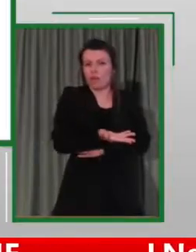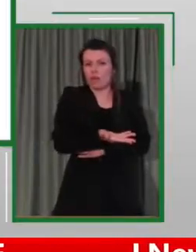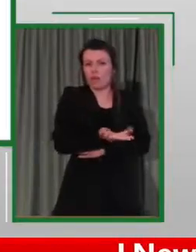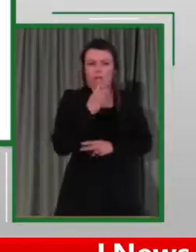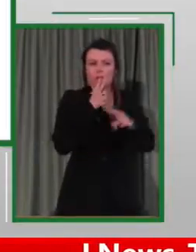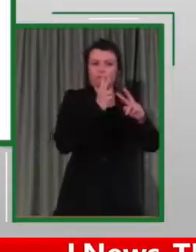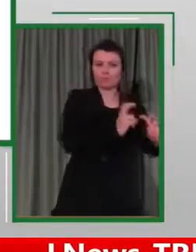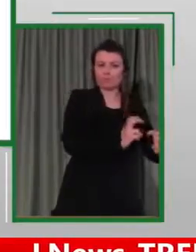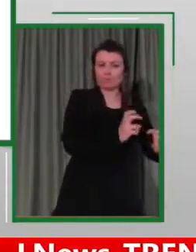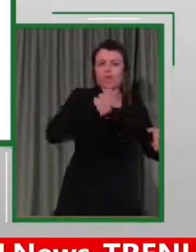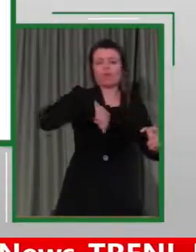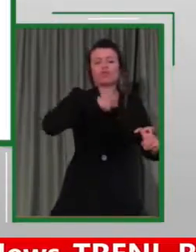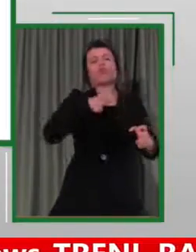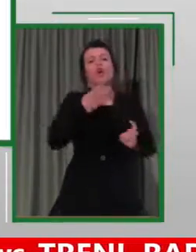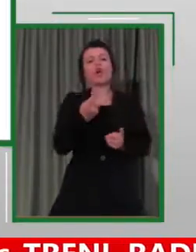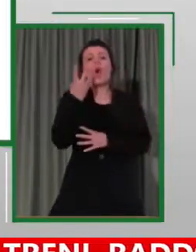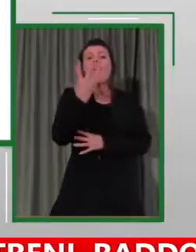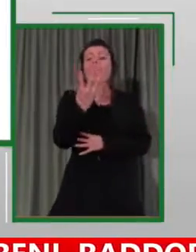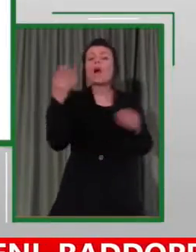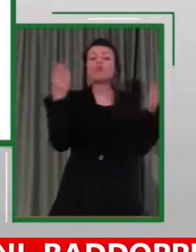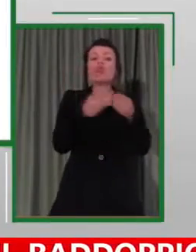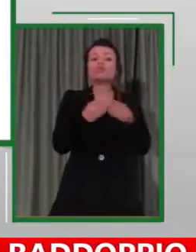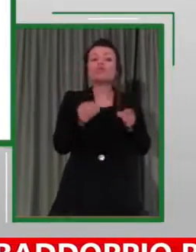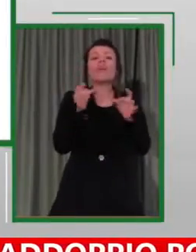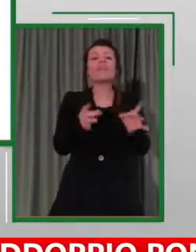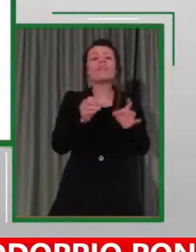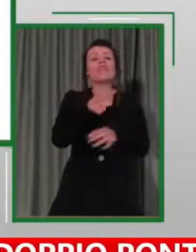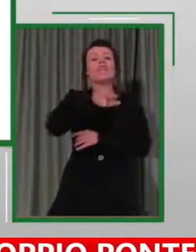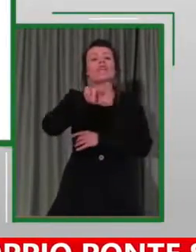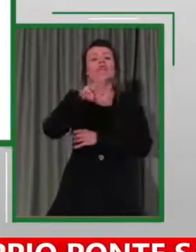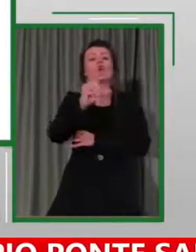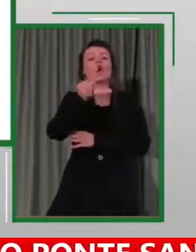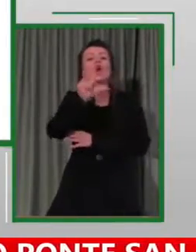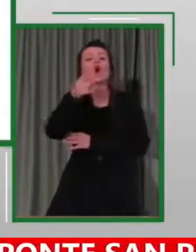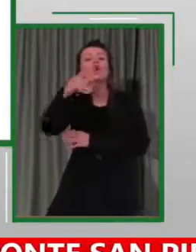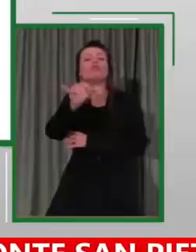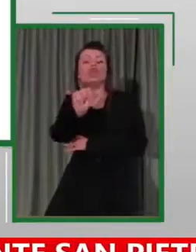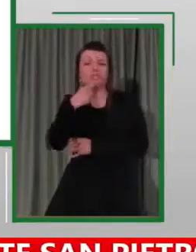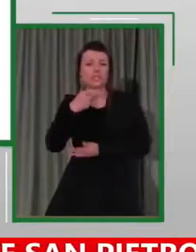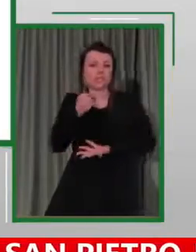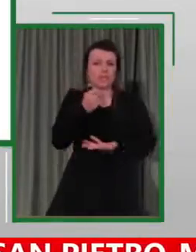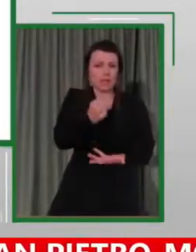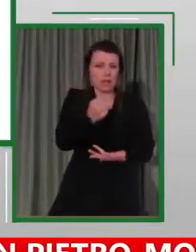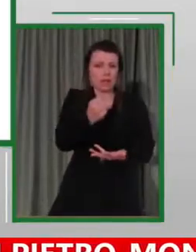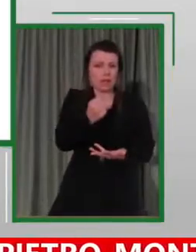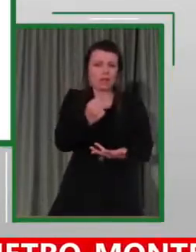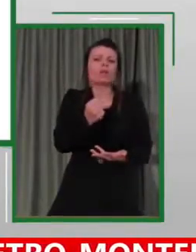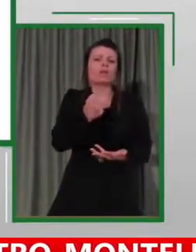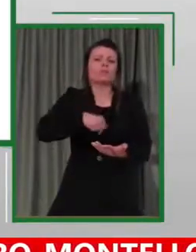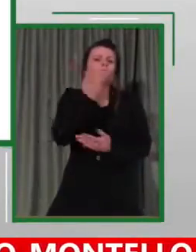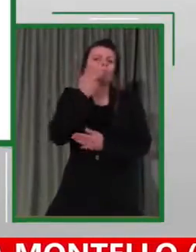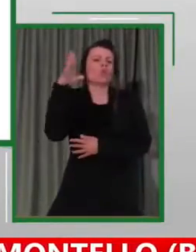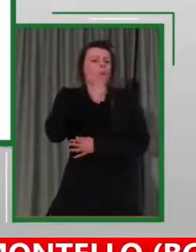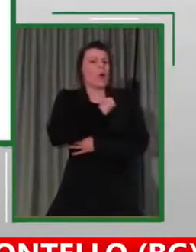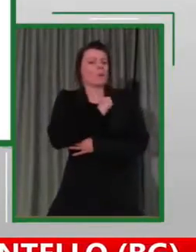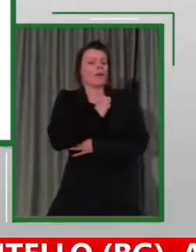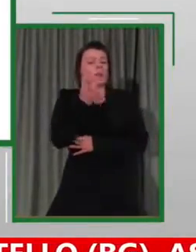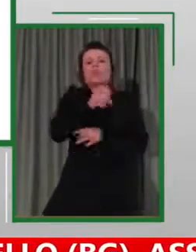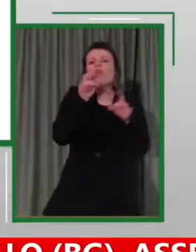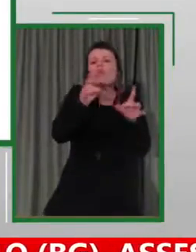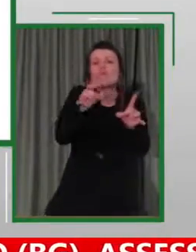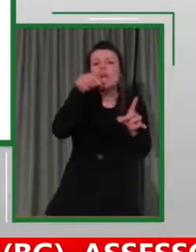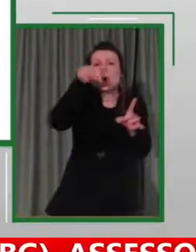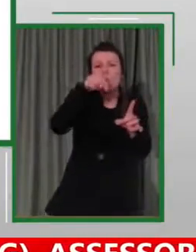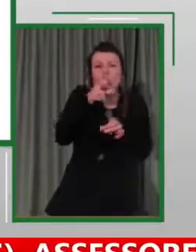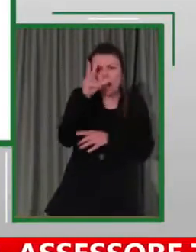Finanzieremo 4 studi di virologia, cioè andare a capire. Conosciamo ben poco com'è questo virus, andare a capire